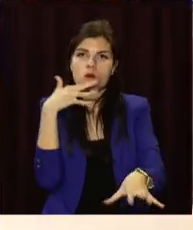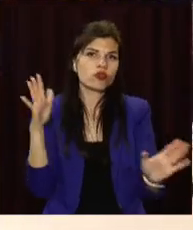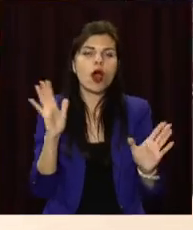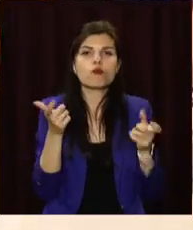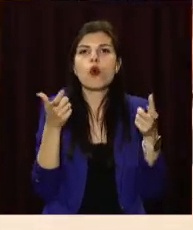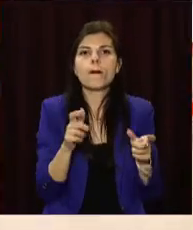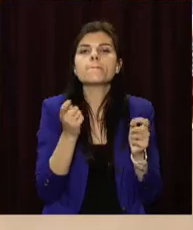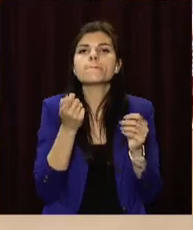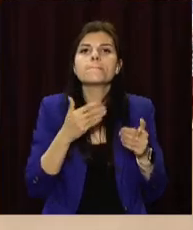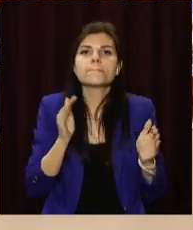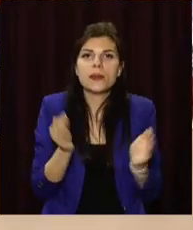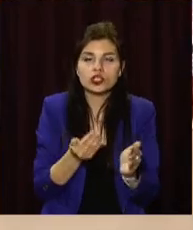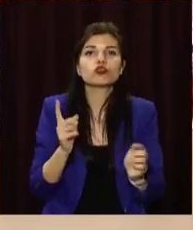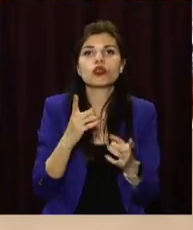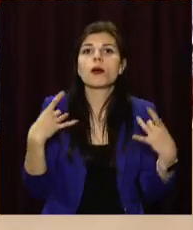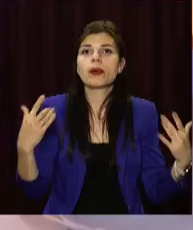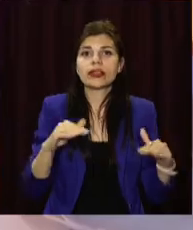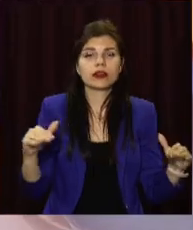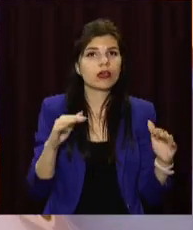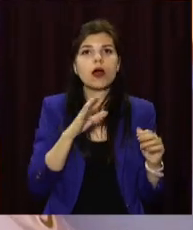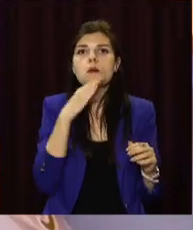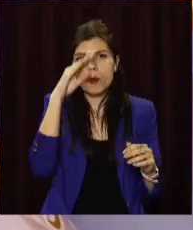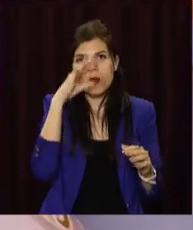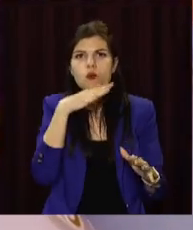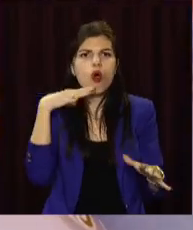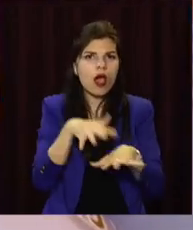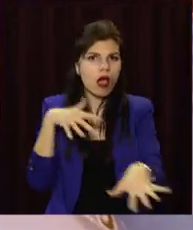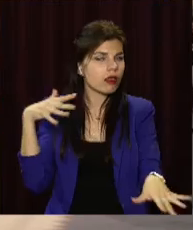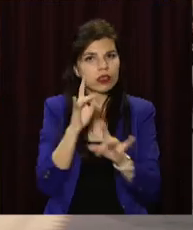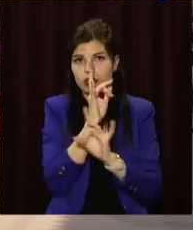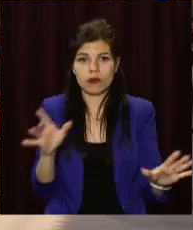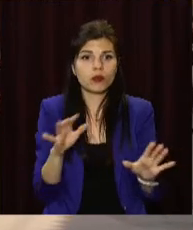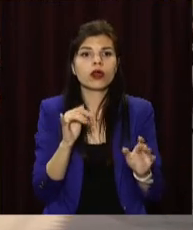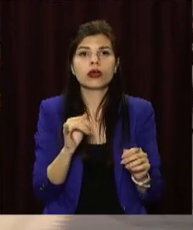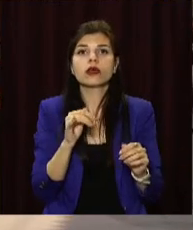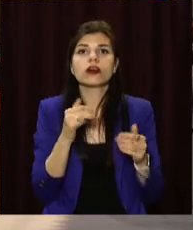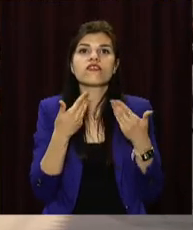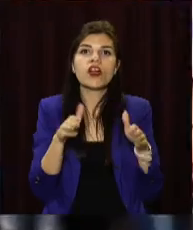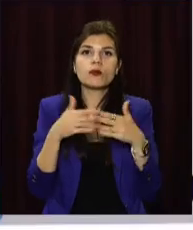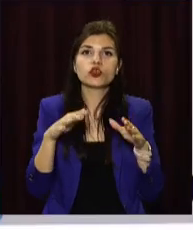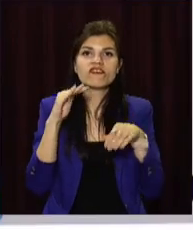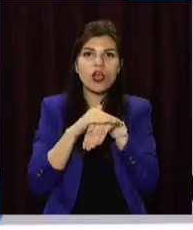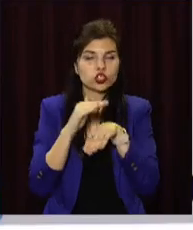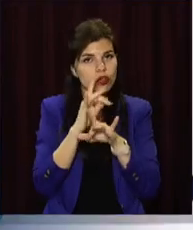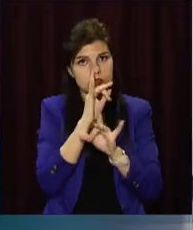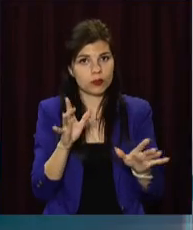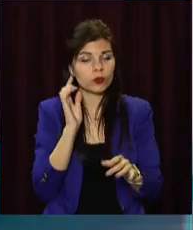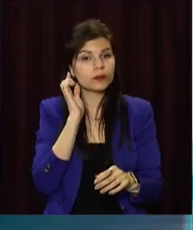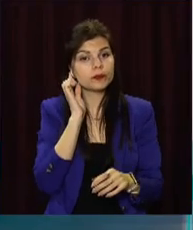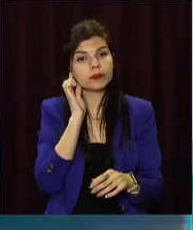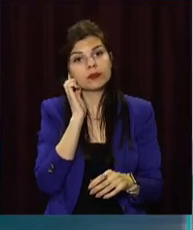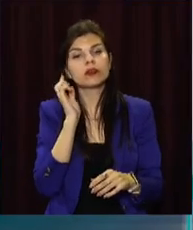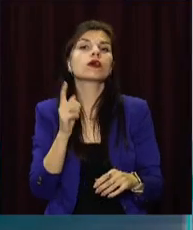обмеженнями. Зокрема, на свято дітей не зможуть потрапити батьки. Табу цьогоріч і на випускні вечори. Заклади освіти